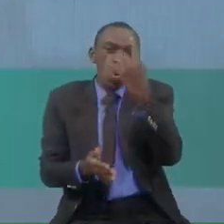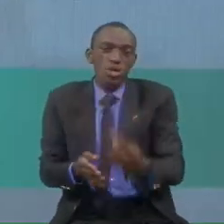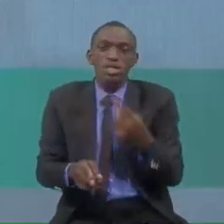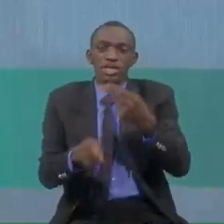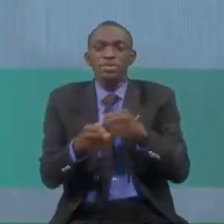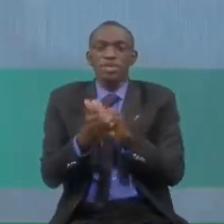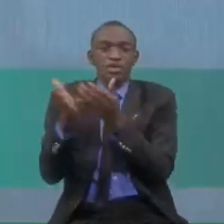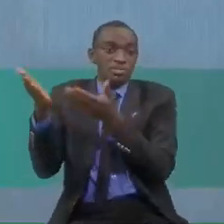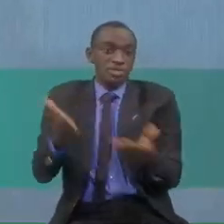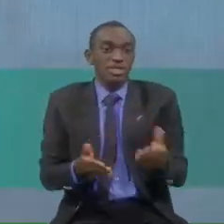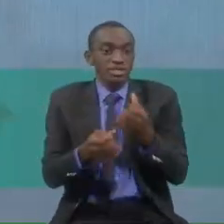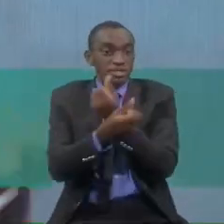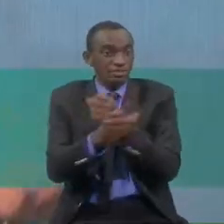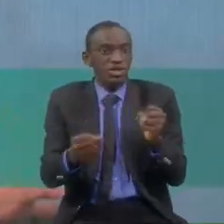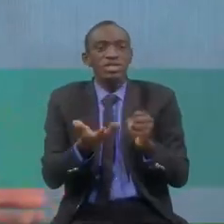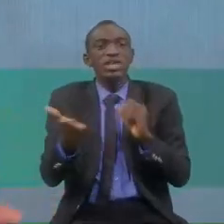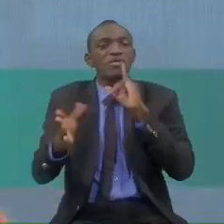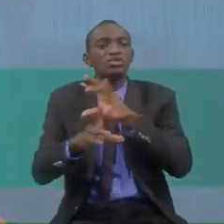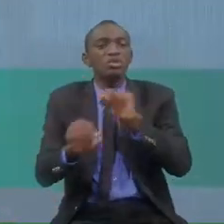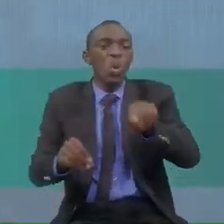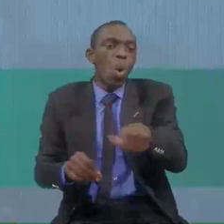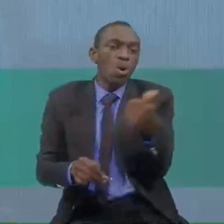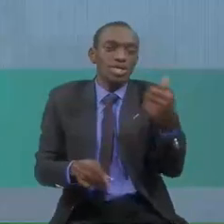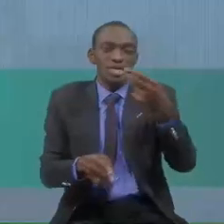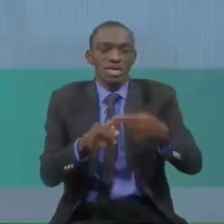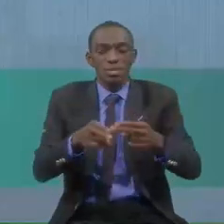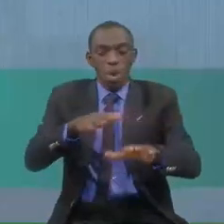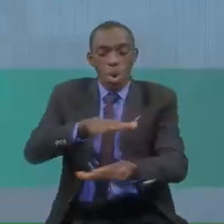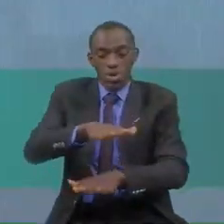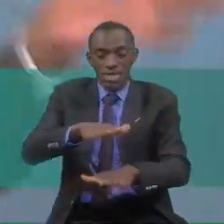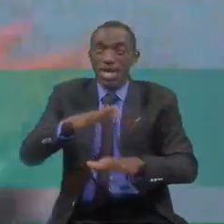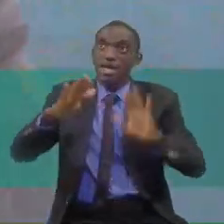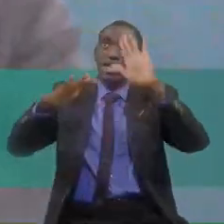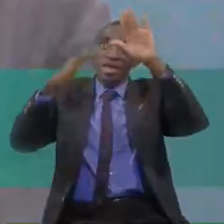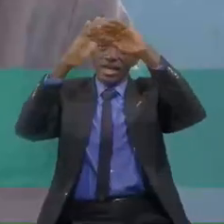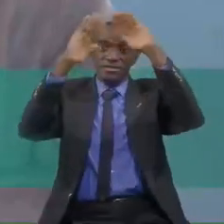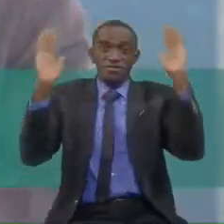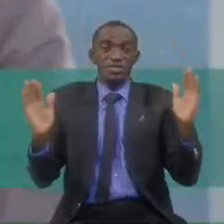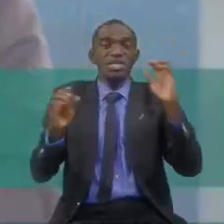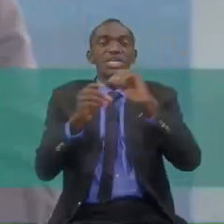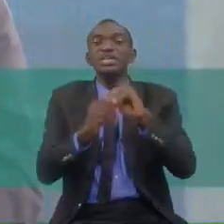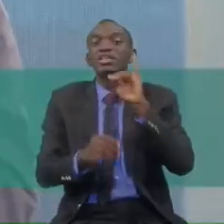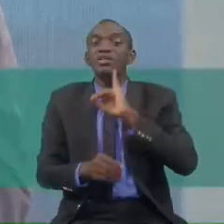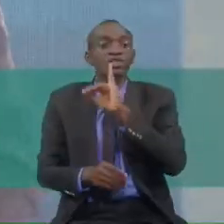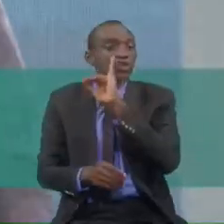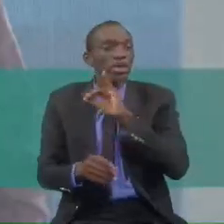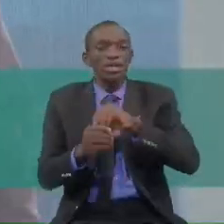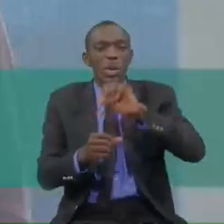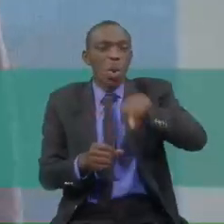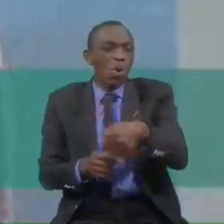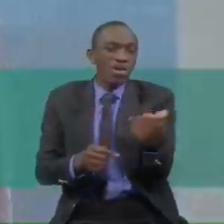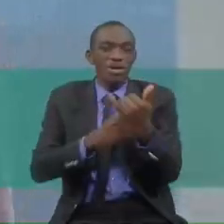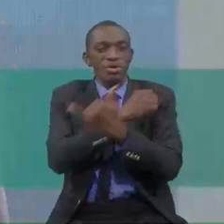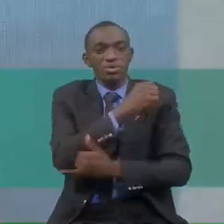il n'y a aucun autre nom sous le ciel, en Israël, en aucune nation par lequel elle devait